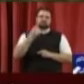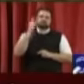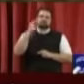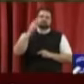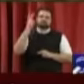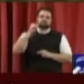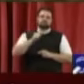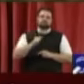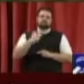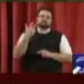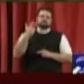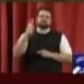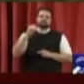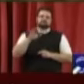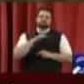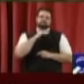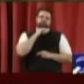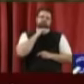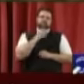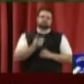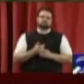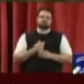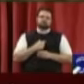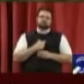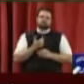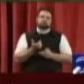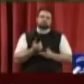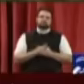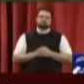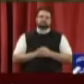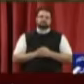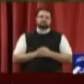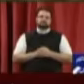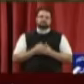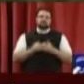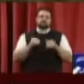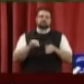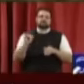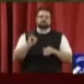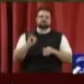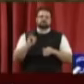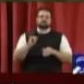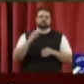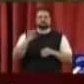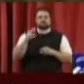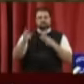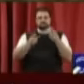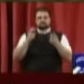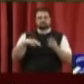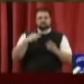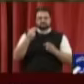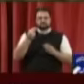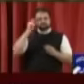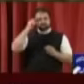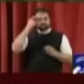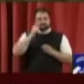două, dar deja treia zi sufocant. Garantat pentru toată lumea. Și de aceea, cei care merg în vizită, bine să țină cont de lucrul ăsta, ca să